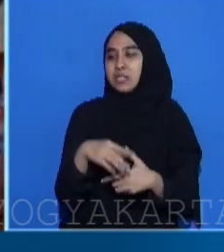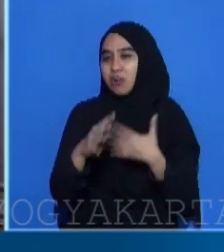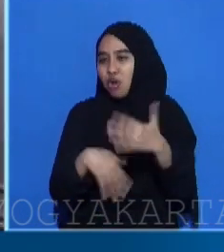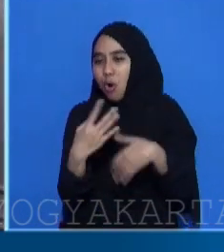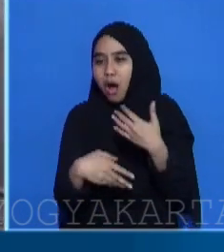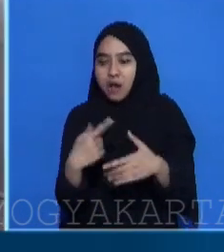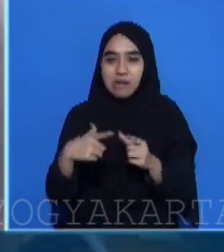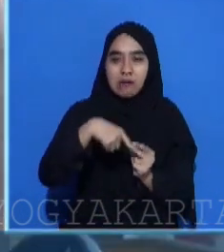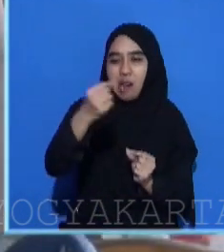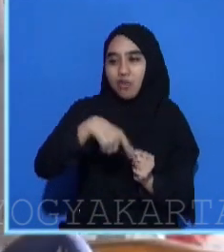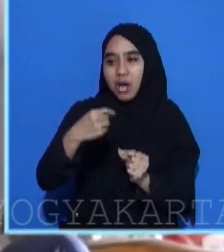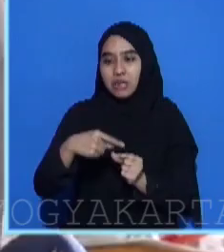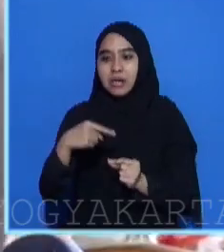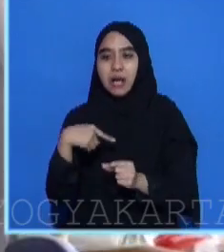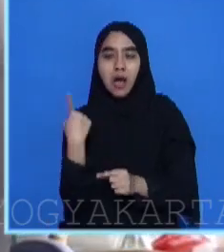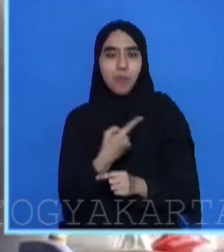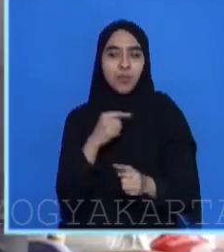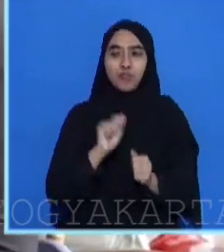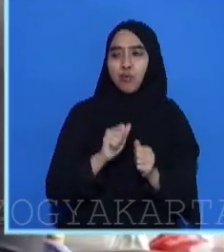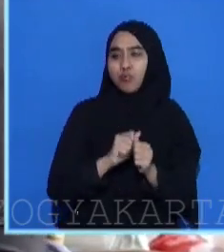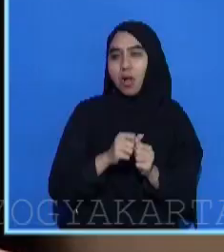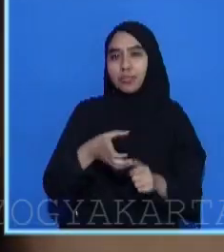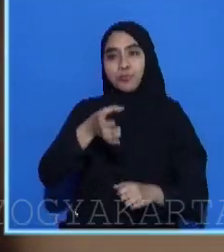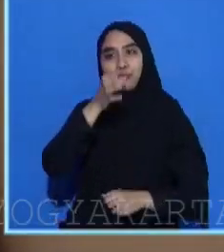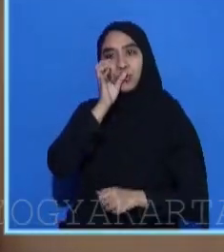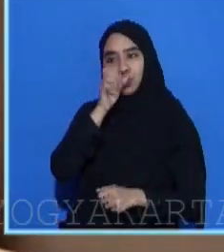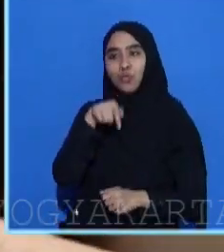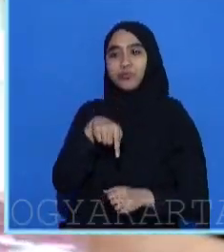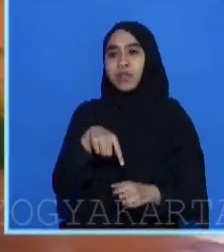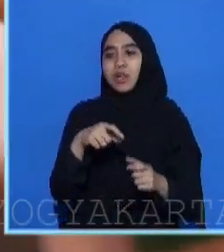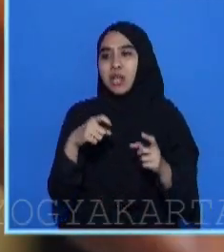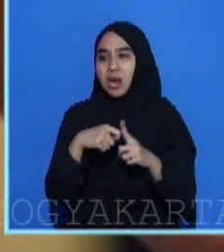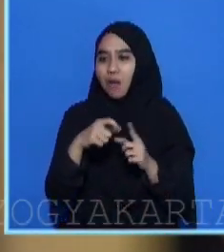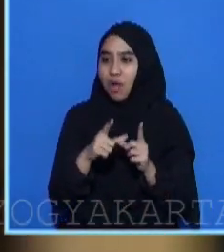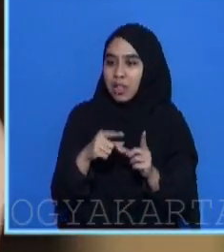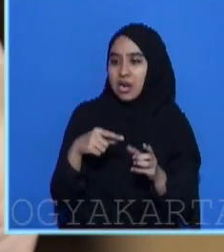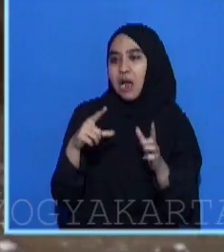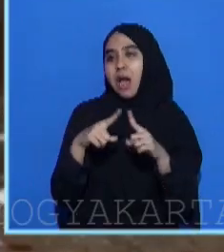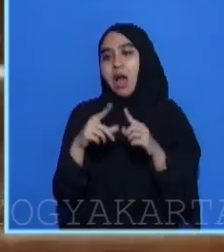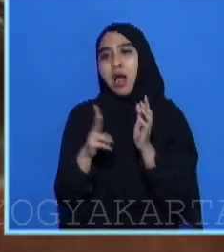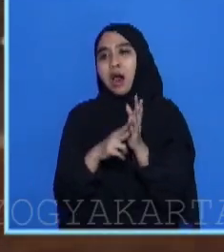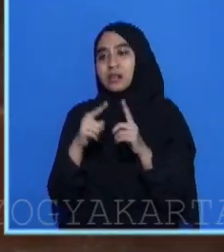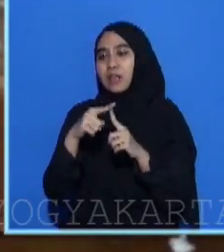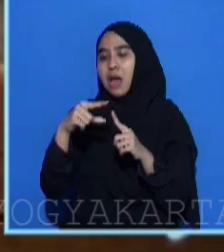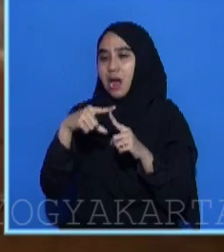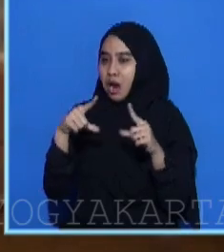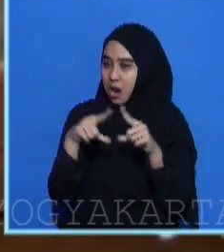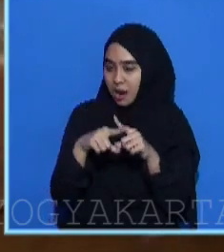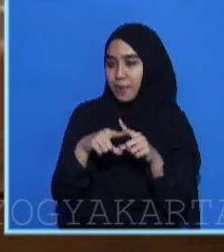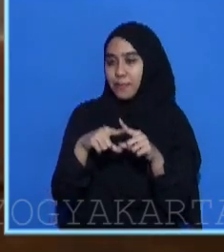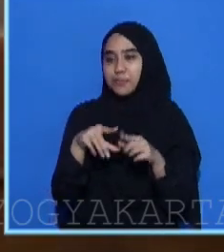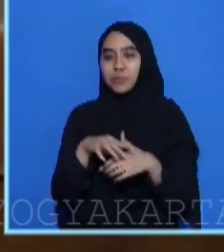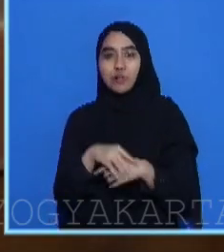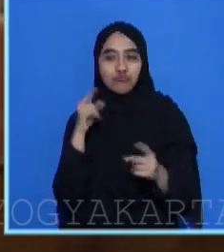budidaya kami bikin minuman dawet Nata untuk menambah e